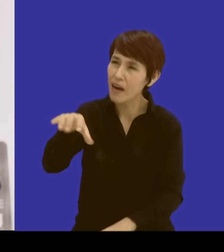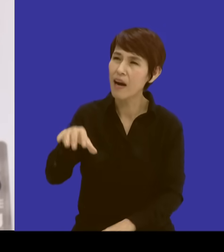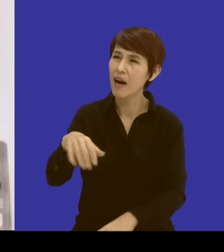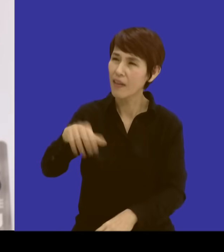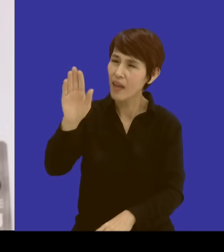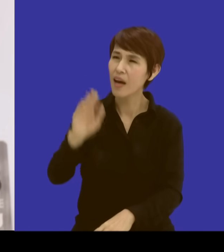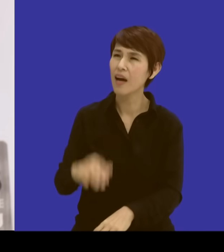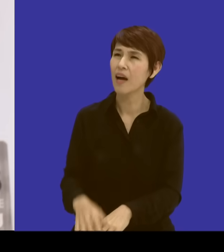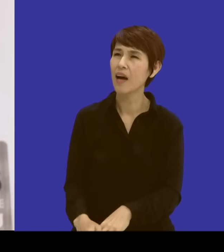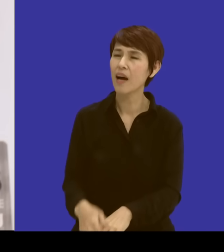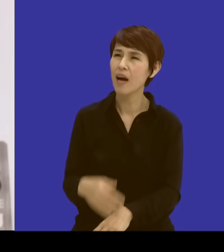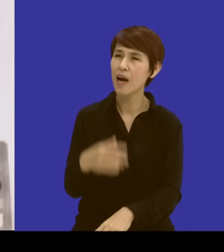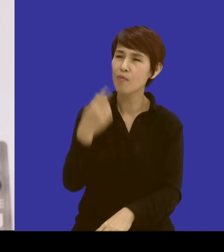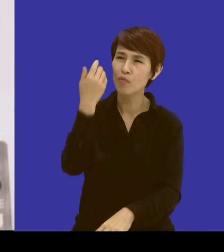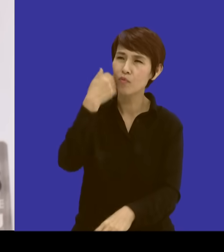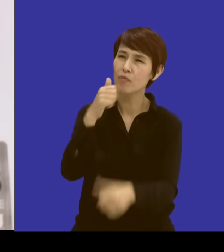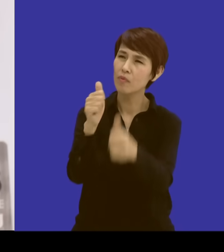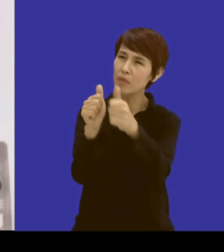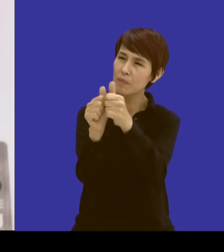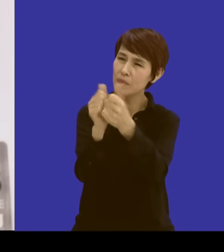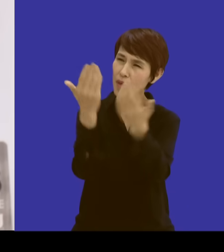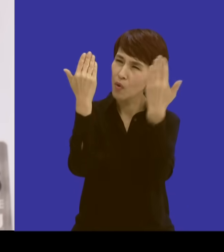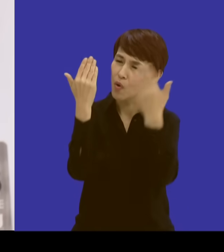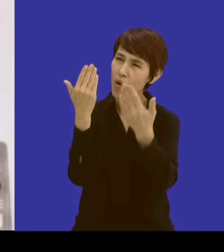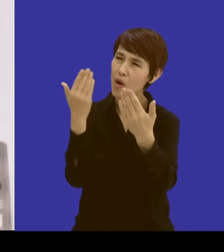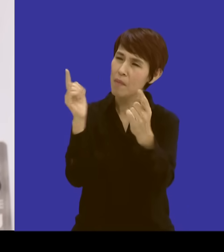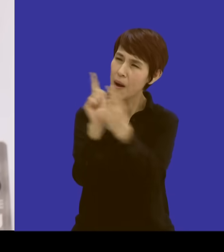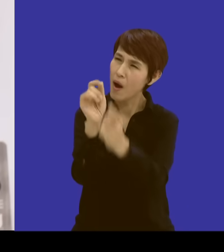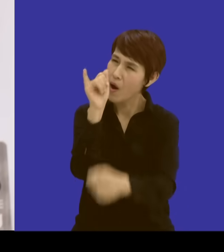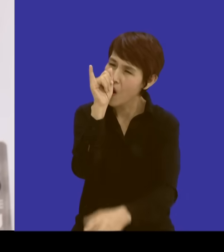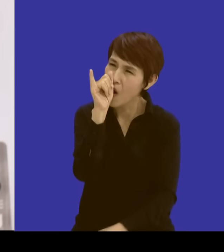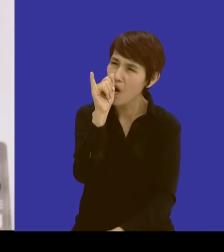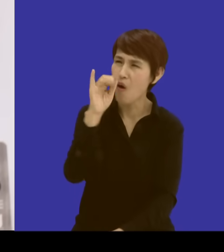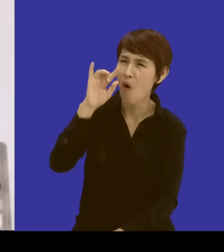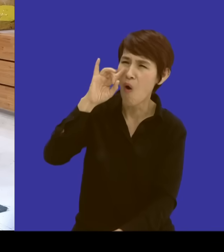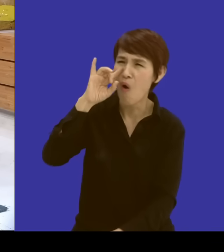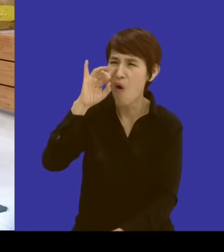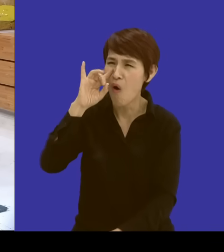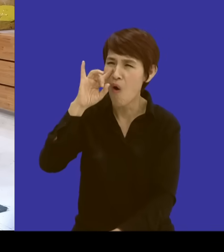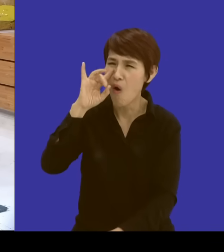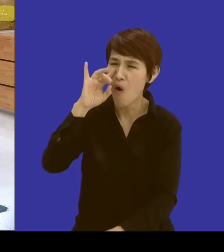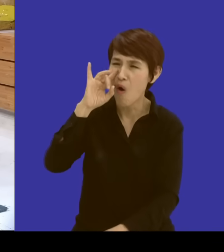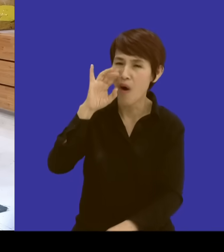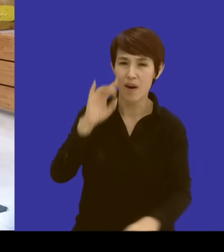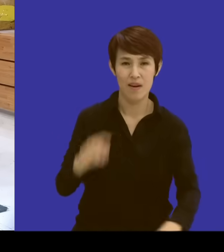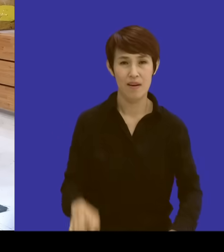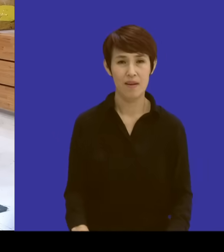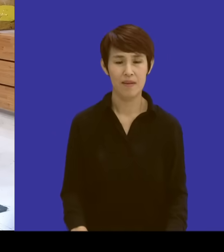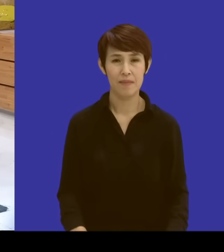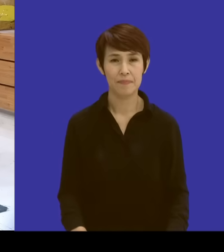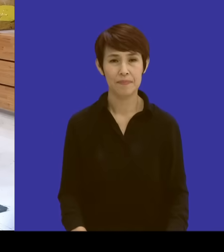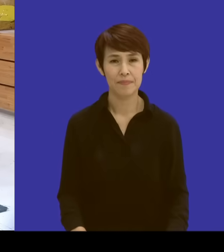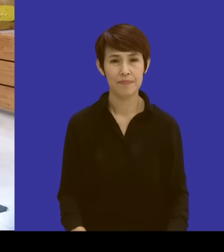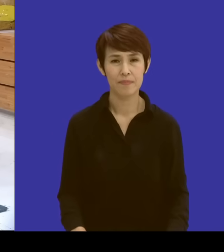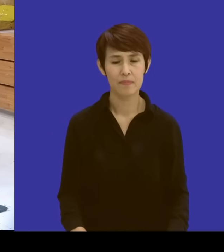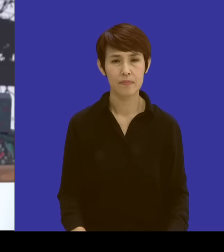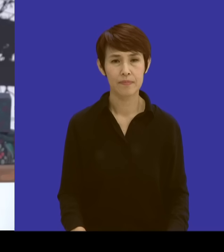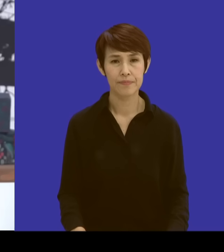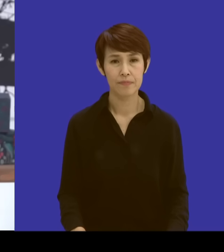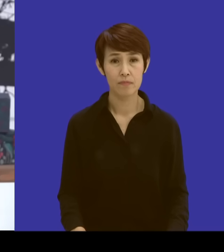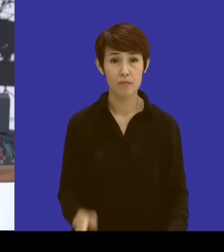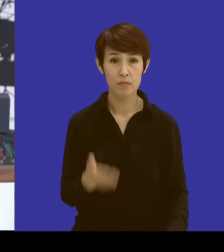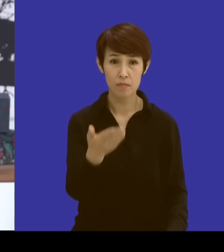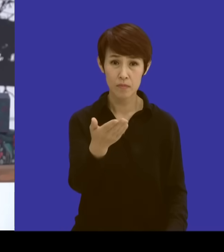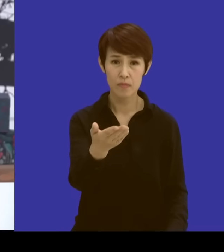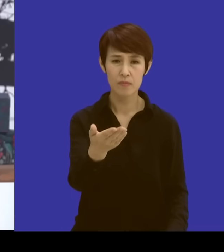내내 마음은 거기 있고 뭐 그랬던 이제 기억이 나죠. 아니 저는 지금 궁금한 게 그러면 만약에